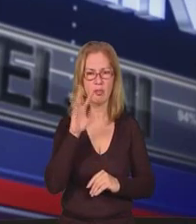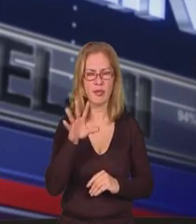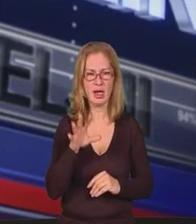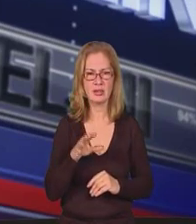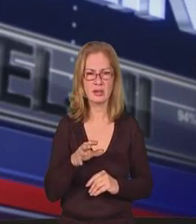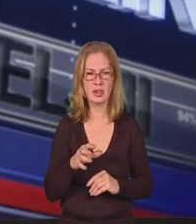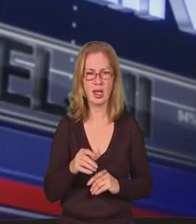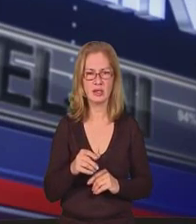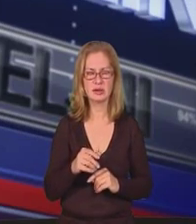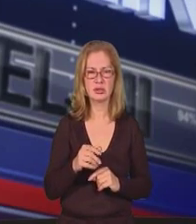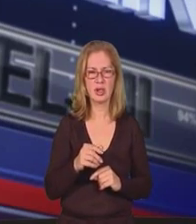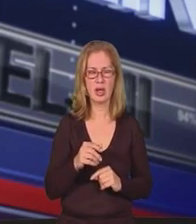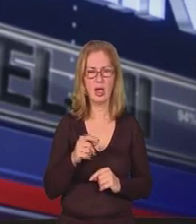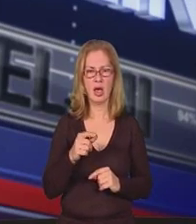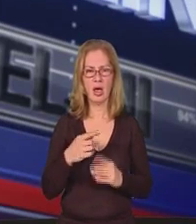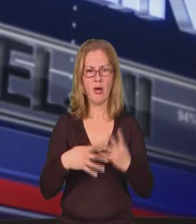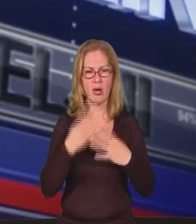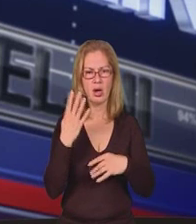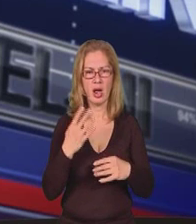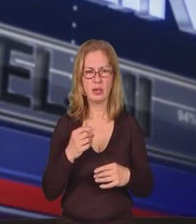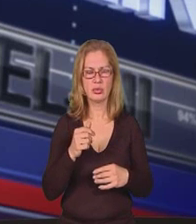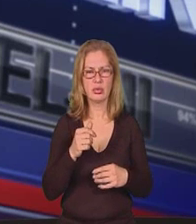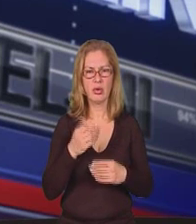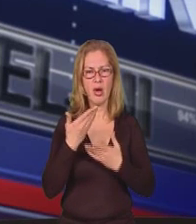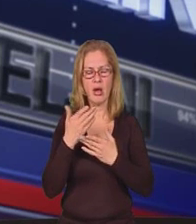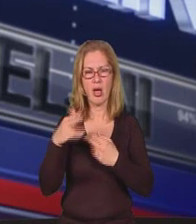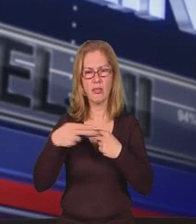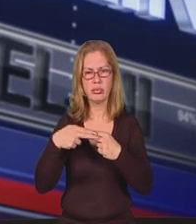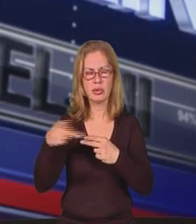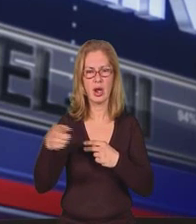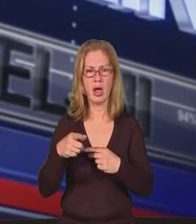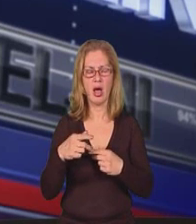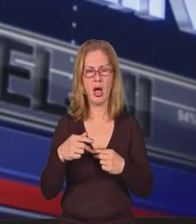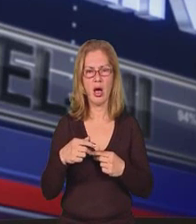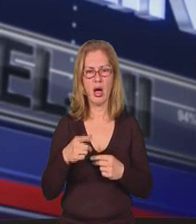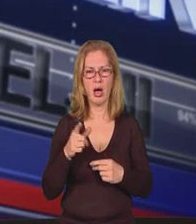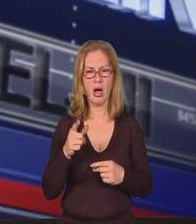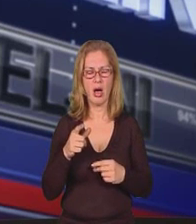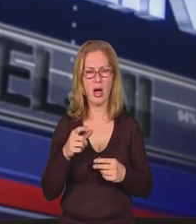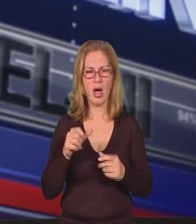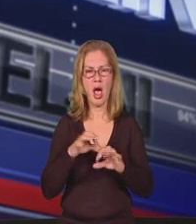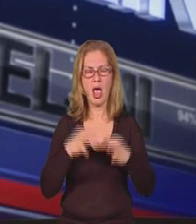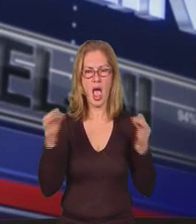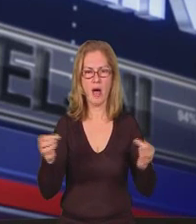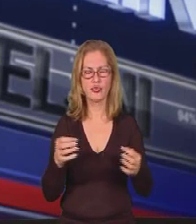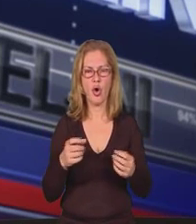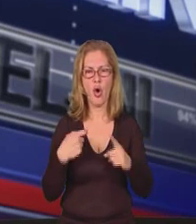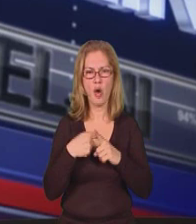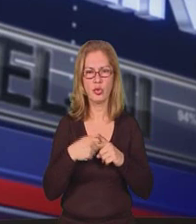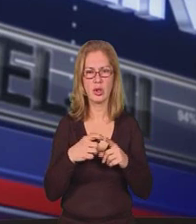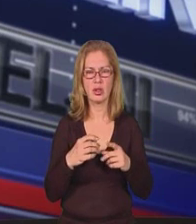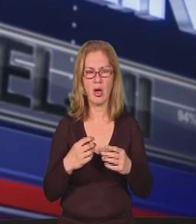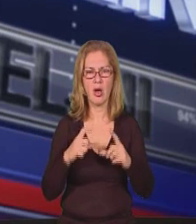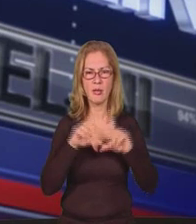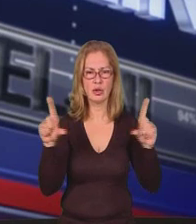Više od 15 grobalja u gradu i prigradskim naseljima je pod ingerencijom javno-komunalnog preduzeća Lisije. U okviru priprema za